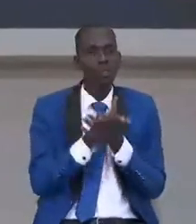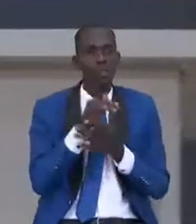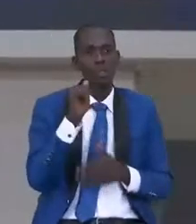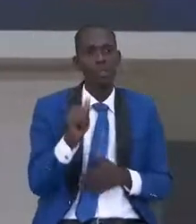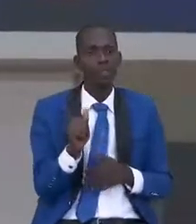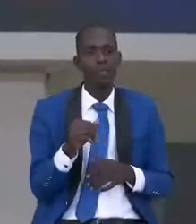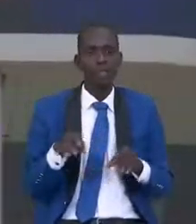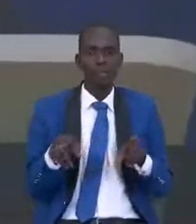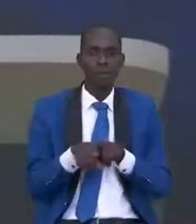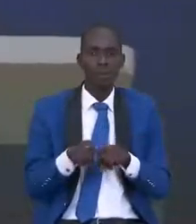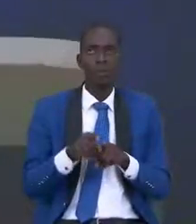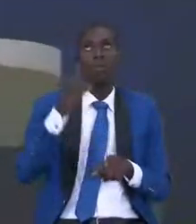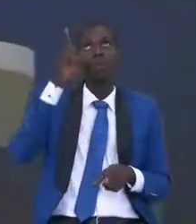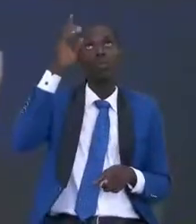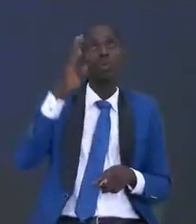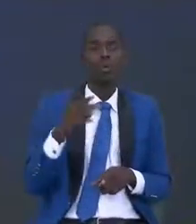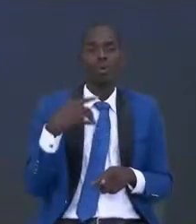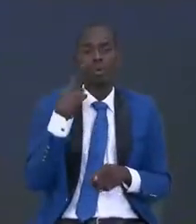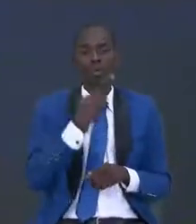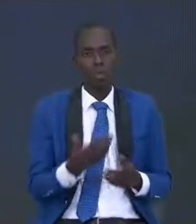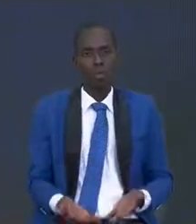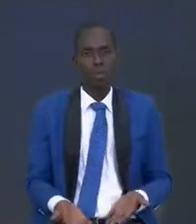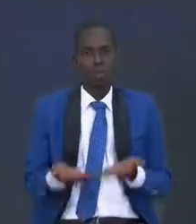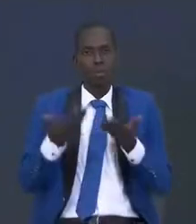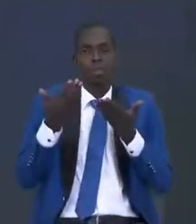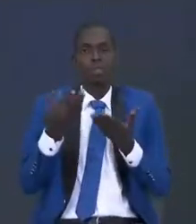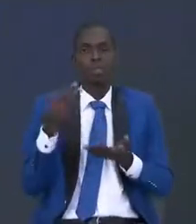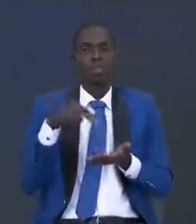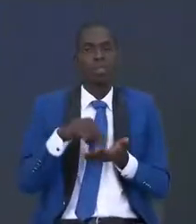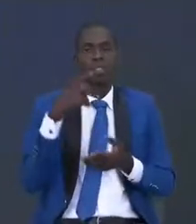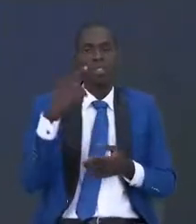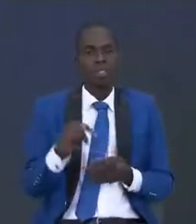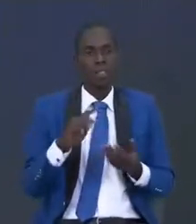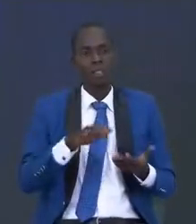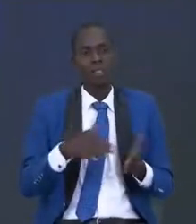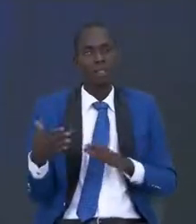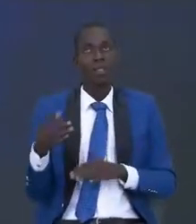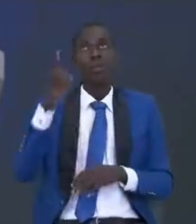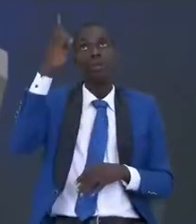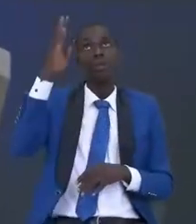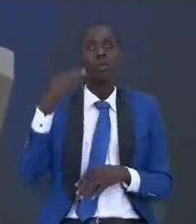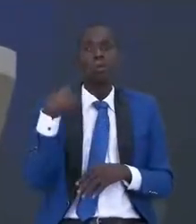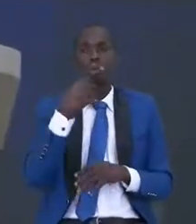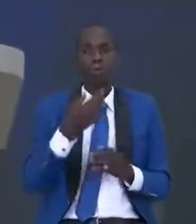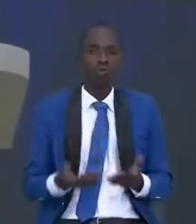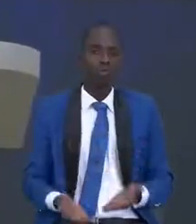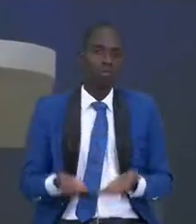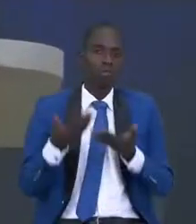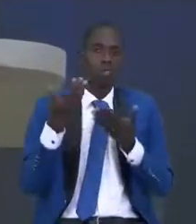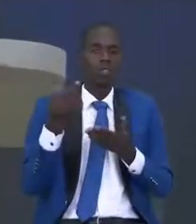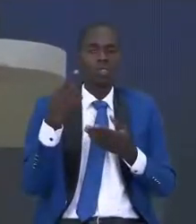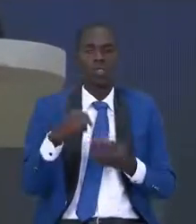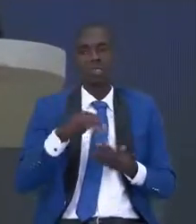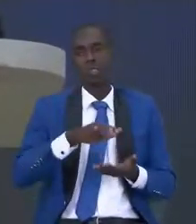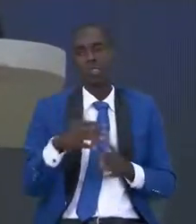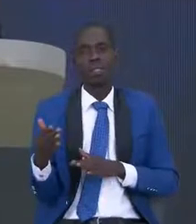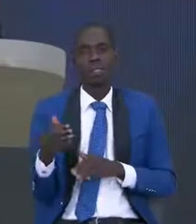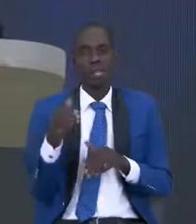la vie aux morts. Dieu donne la vie aux morts. Est-ce qu'il y a quelque